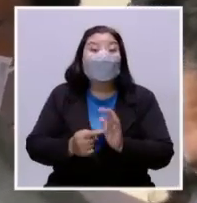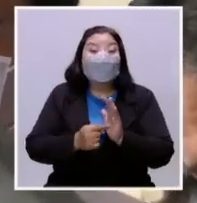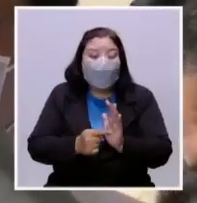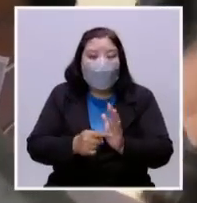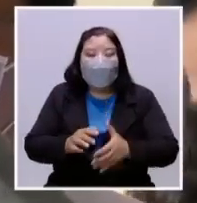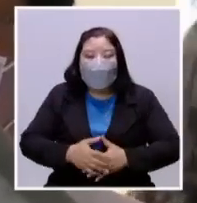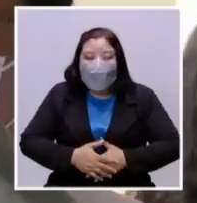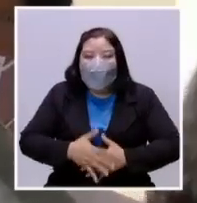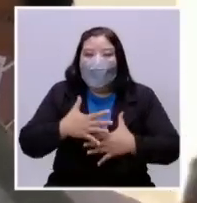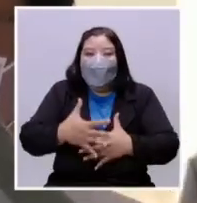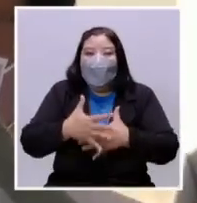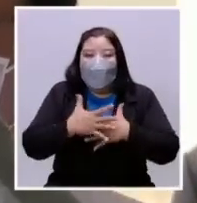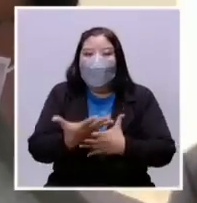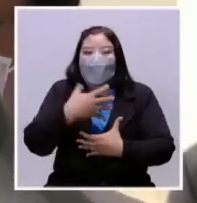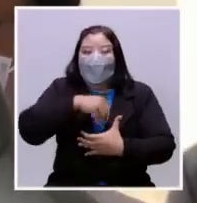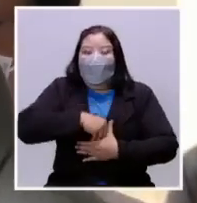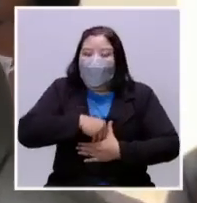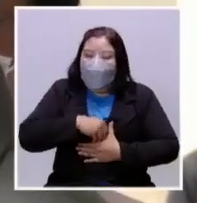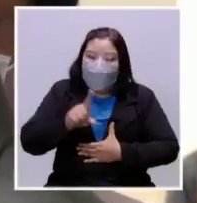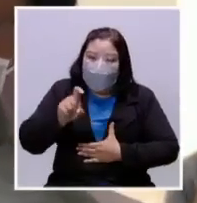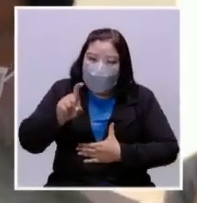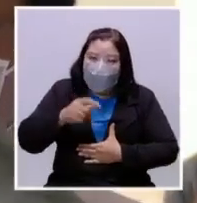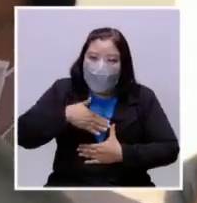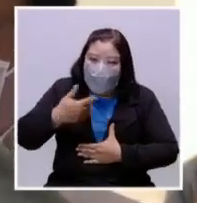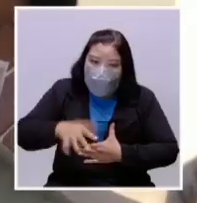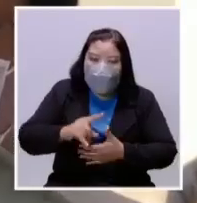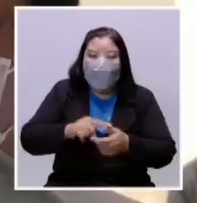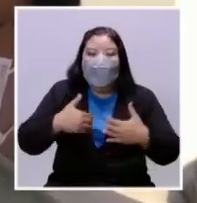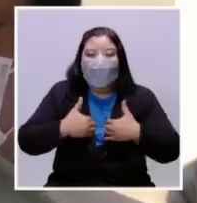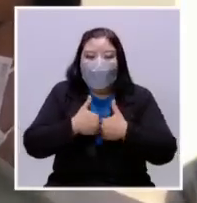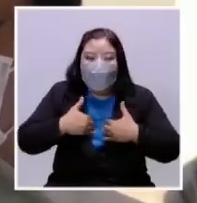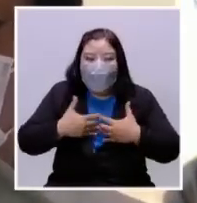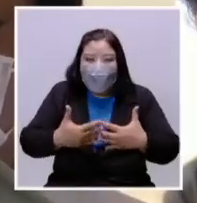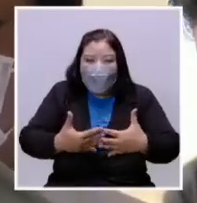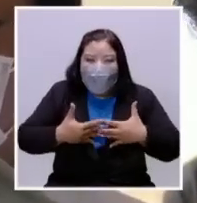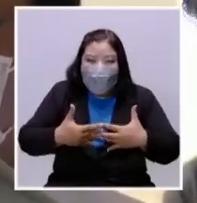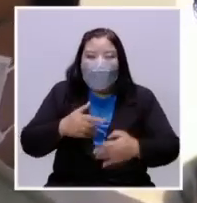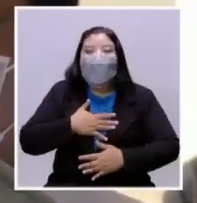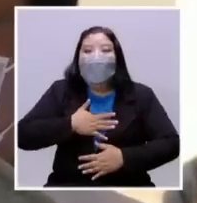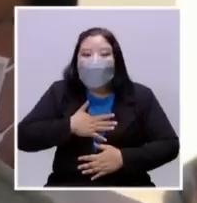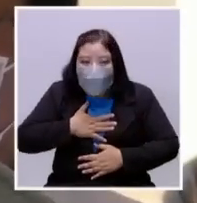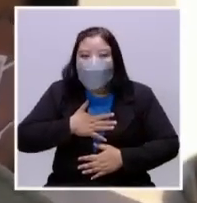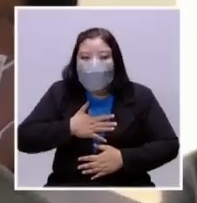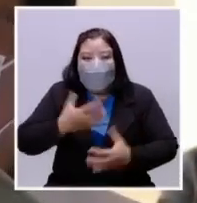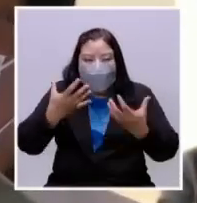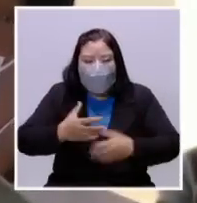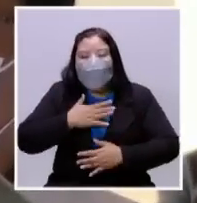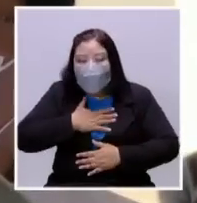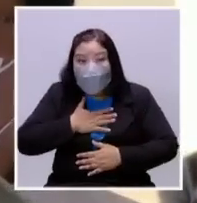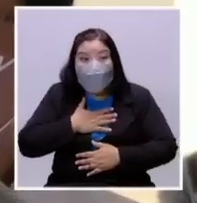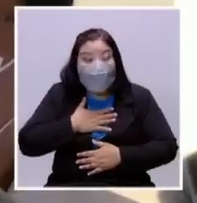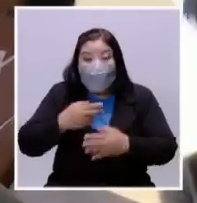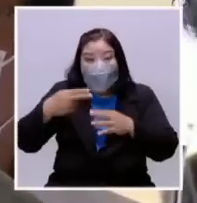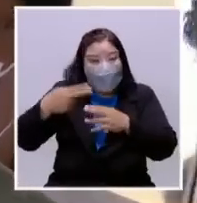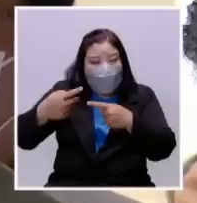จไม่ได้นะครับใช่ไหมแล้วก็มีอาการเหนื่อยหอบมีอาการไออย่างรุนแรงอะไรที่เขามีกำหนดไว้อยู่เนี่ย